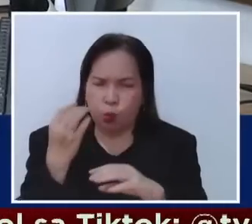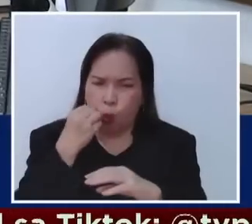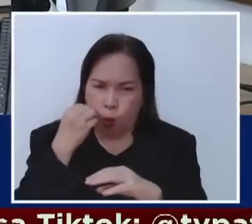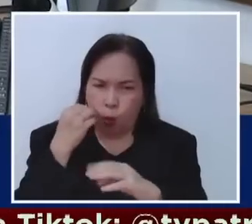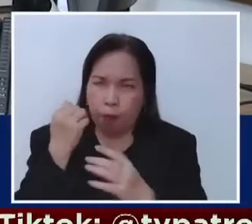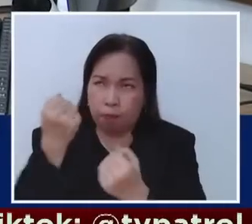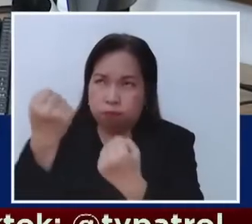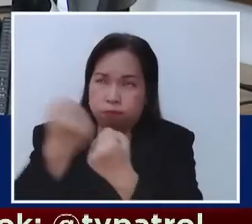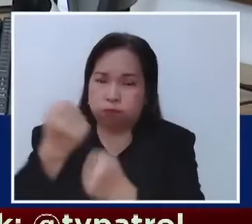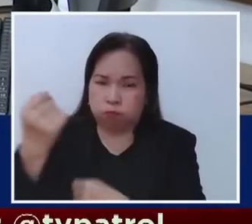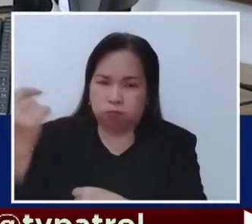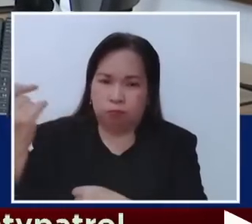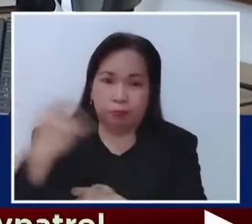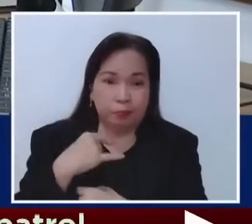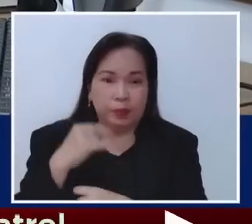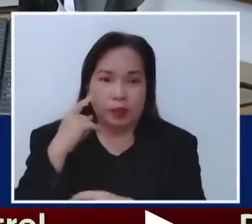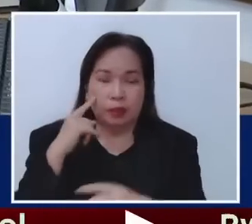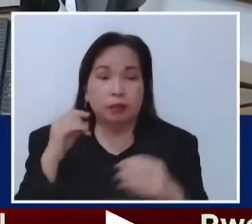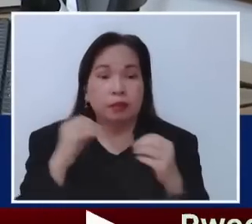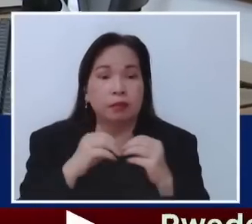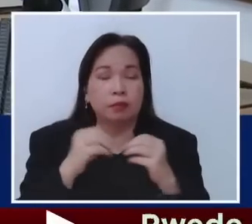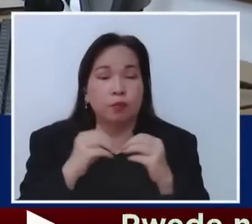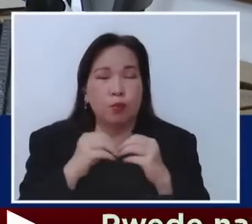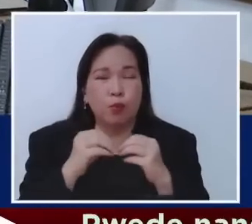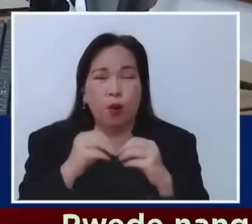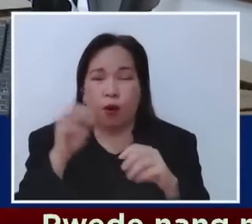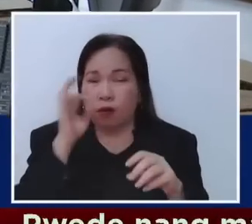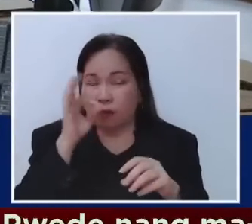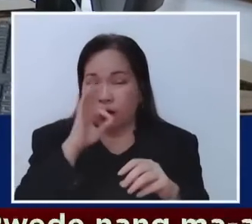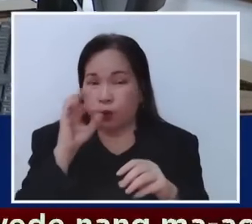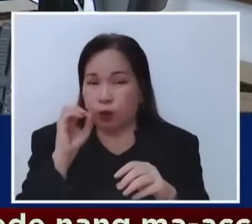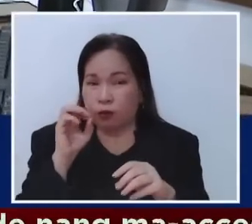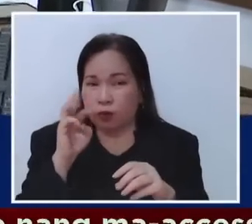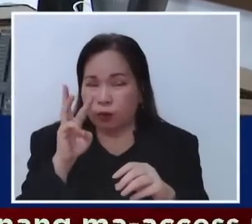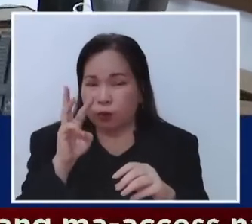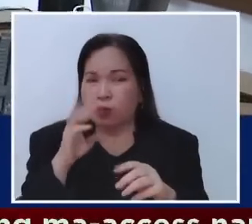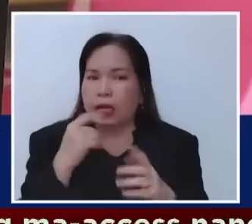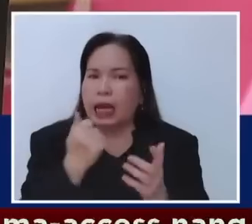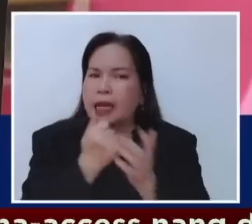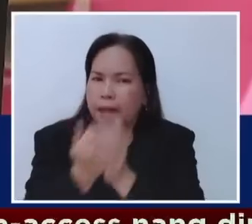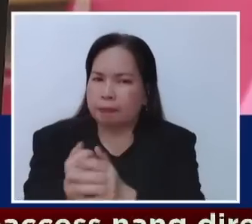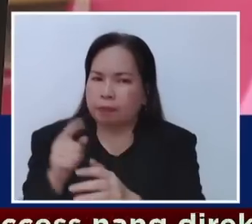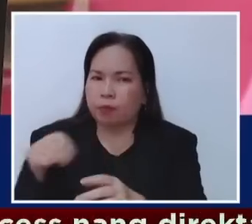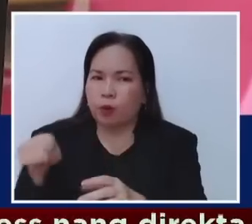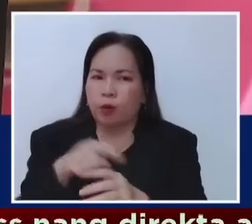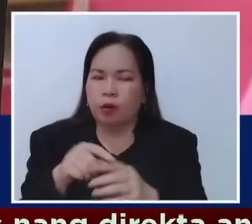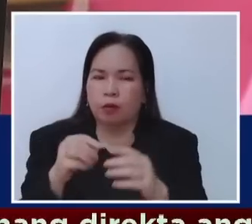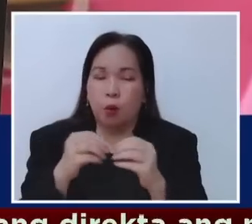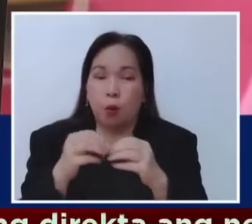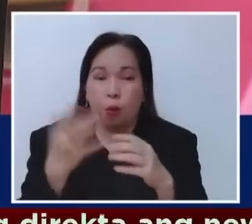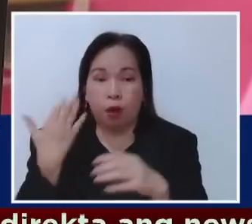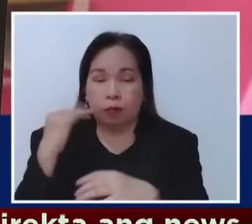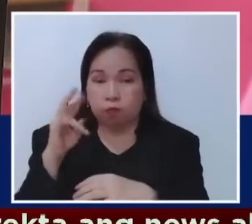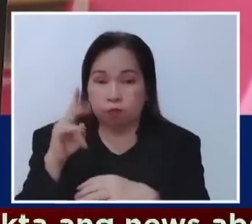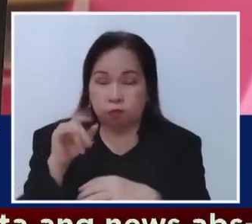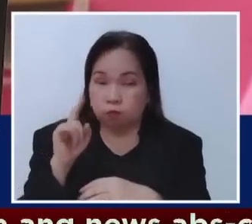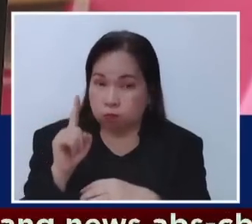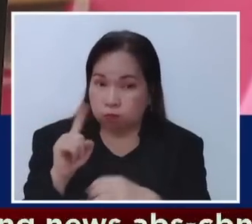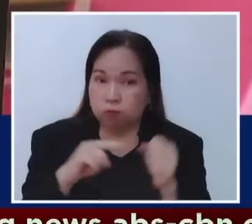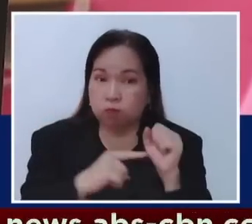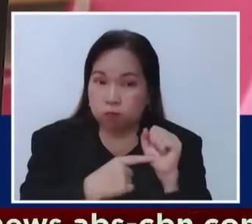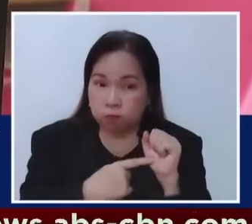Inaasahang lolobo pa ang bilang ng mga mangangailangan ng serbisyo ng DMW. Simula kasi July 1, kasama na